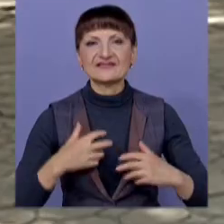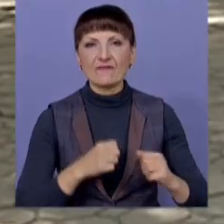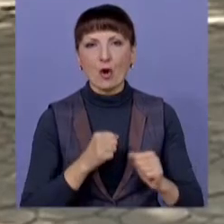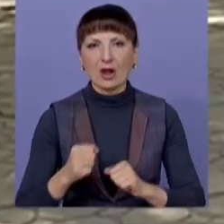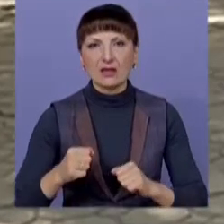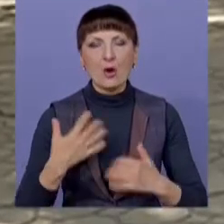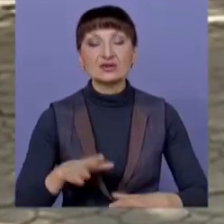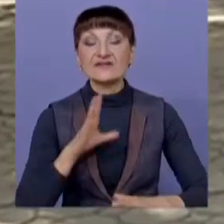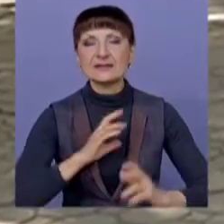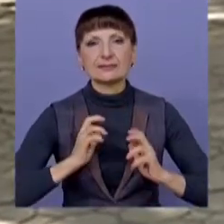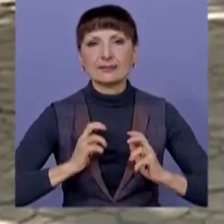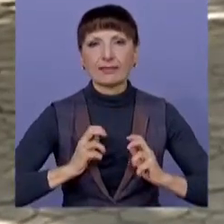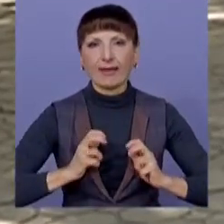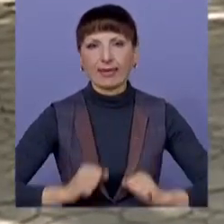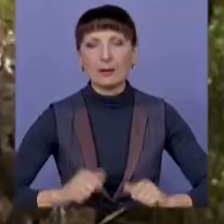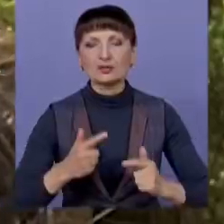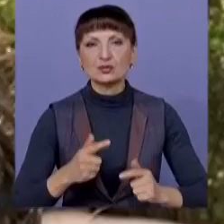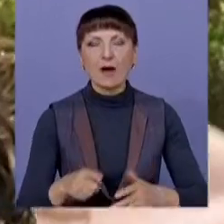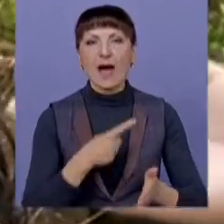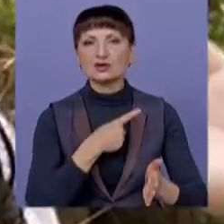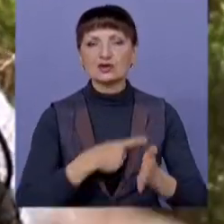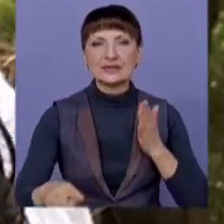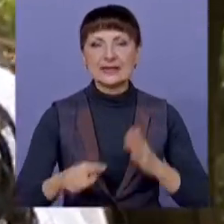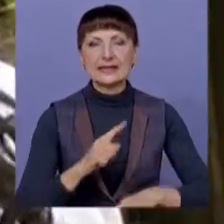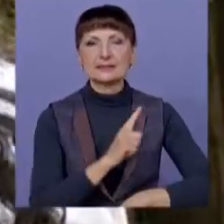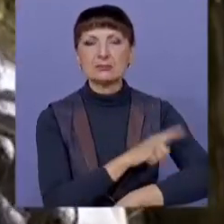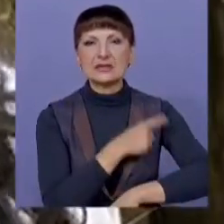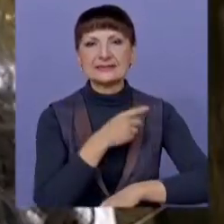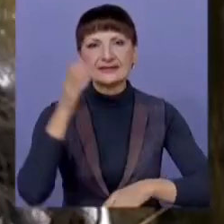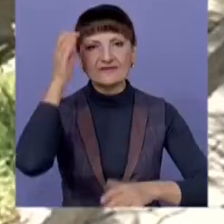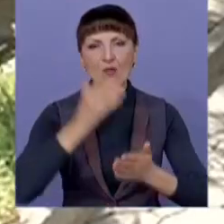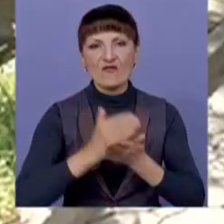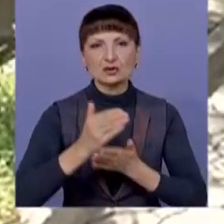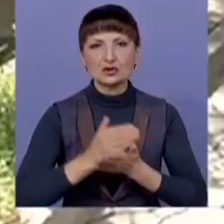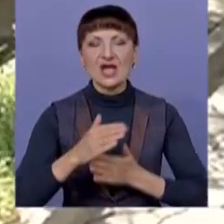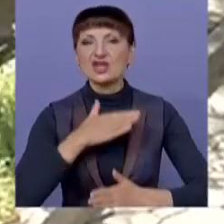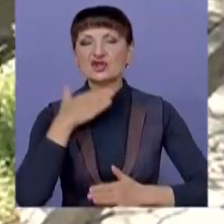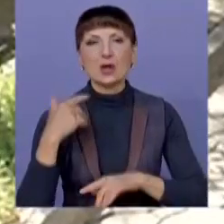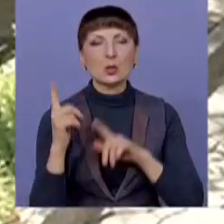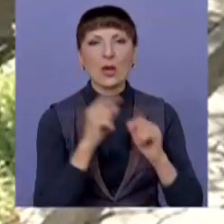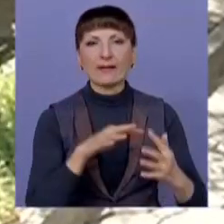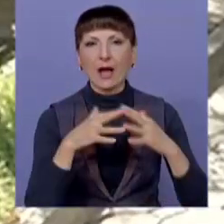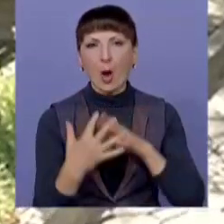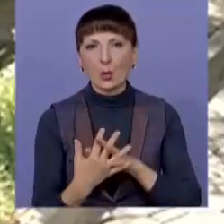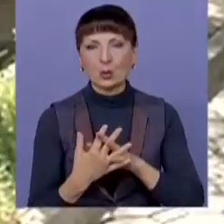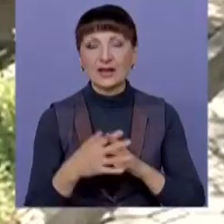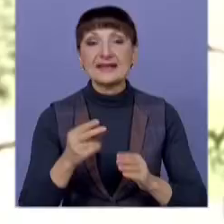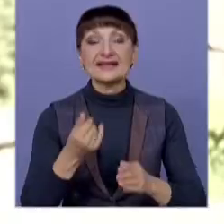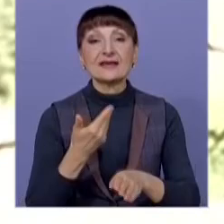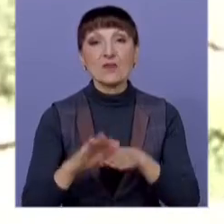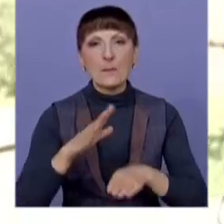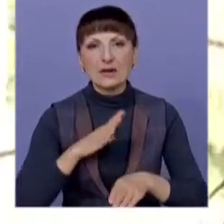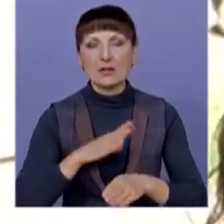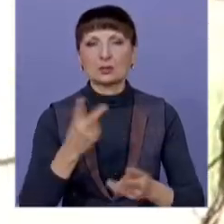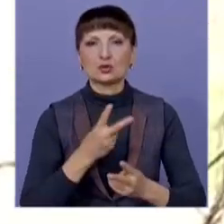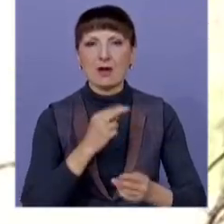терпения 40 учащихся переполнило отчисление из медицинской резидентуры из-за нежелания ехать в аулы отрабатывать гранты. Чтобы охладить пыл